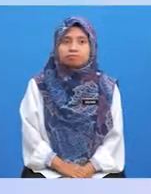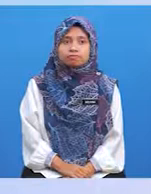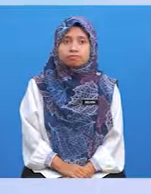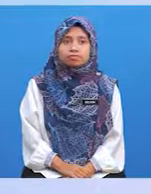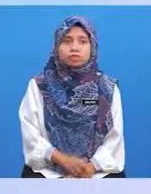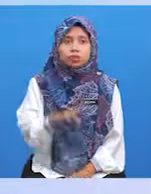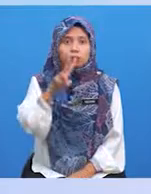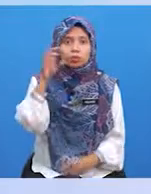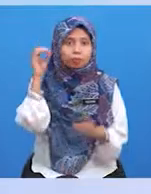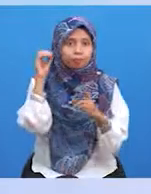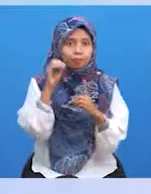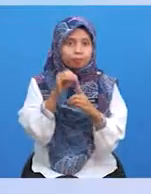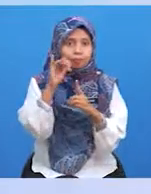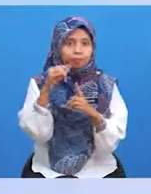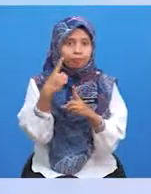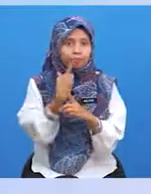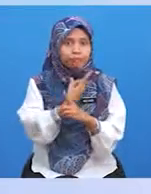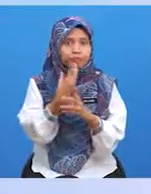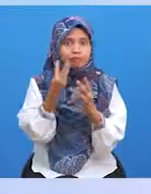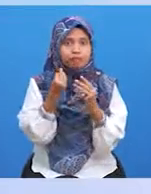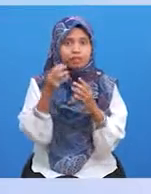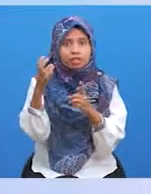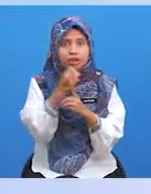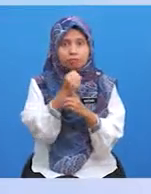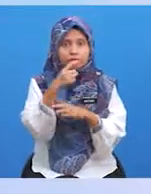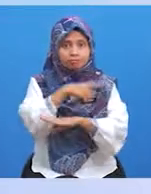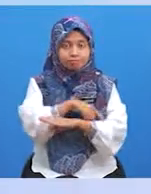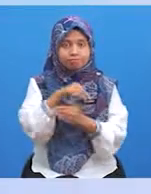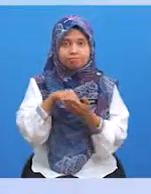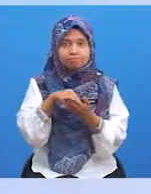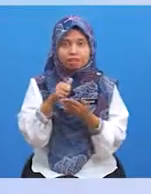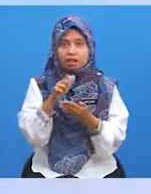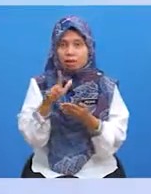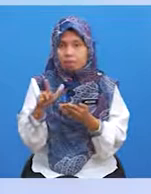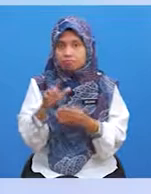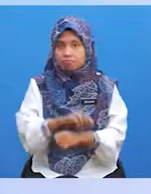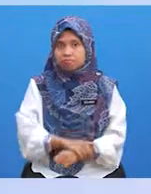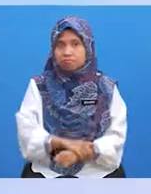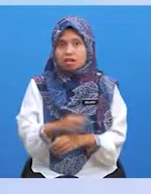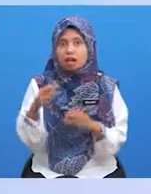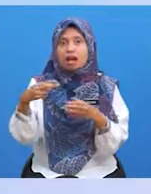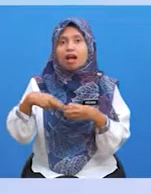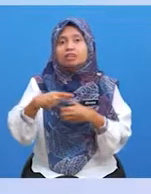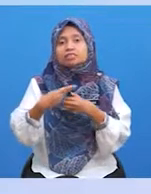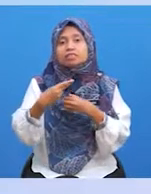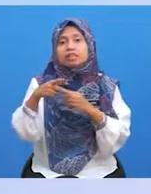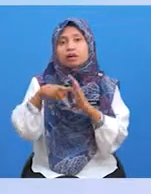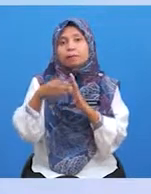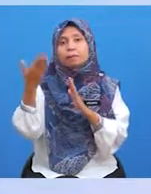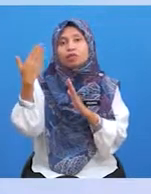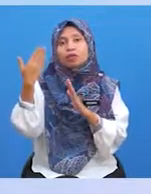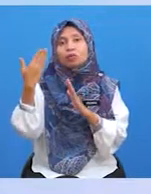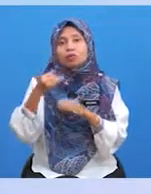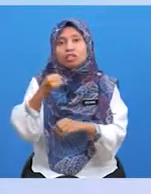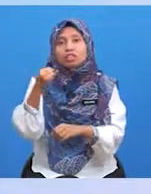Dua objektif yang ingin kita capai pada hari ini ialah menghasilkan